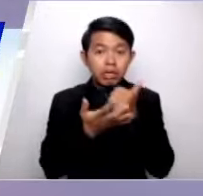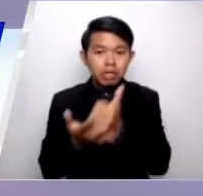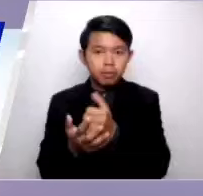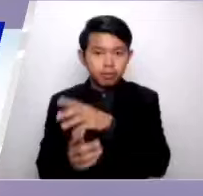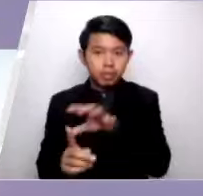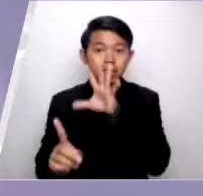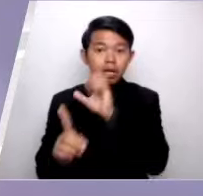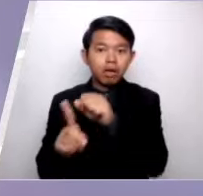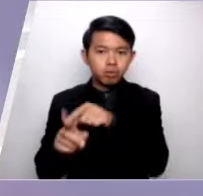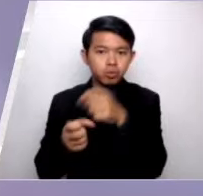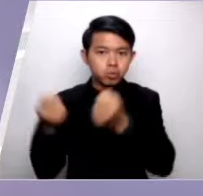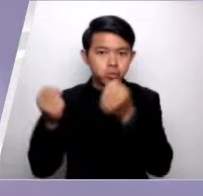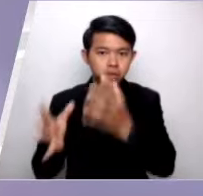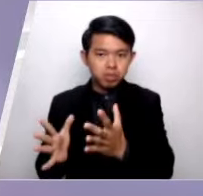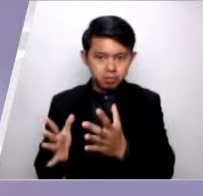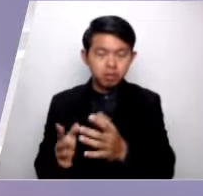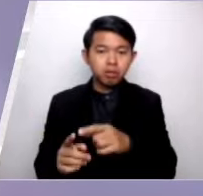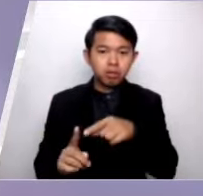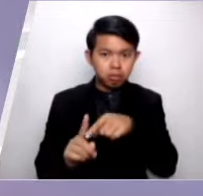ng pulisya.